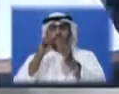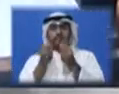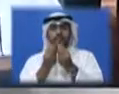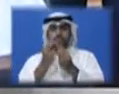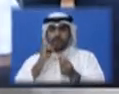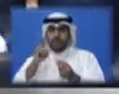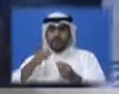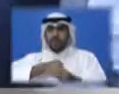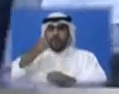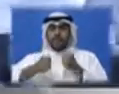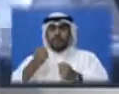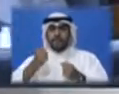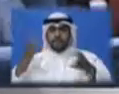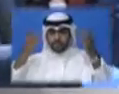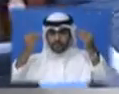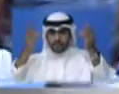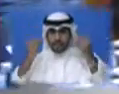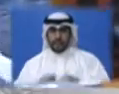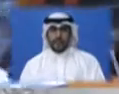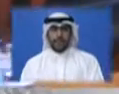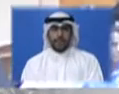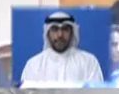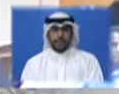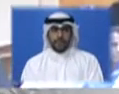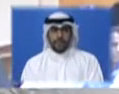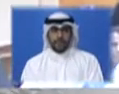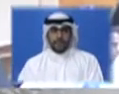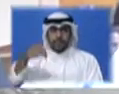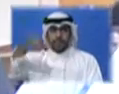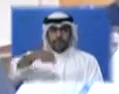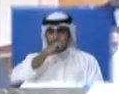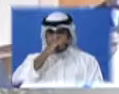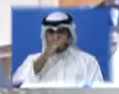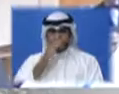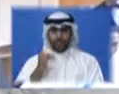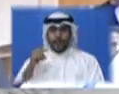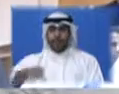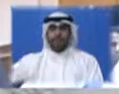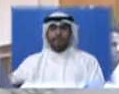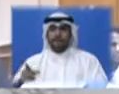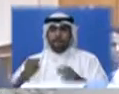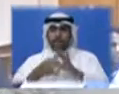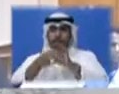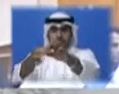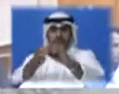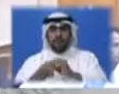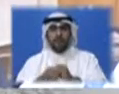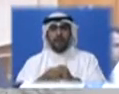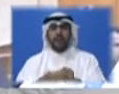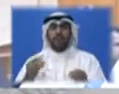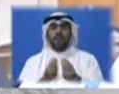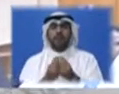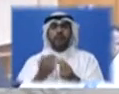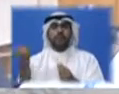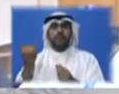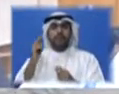على نشاط التنمية العلمية والتنمية الشاملة. وتعتبر من أكبر الاتفاقيات اللي عملتها الهيئة العامة للتعليم